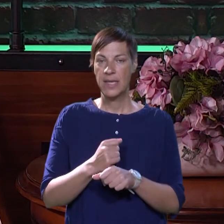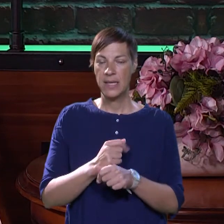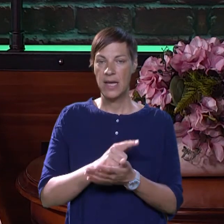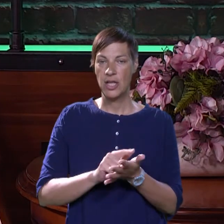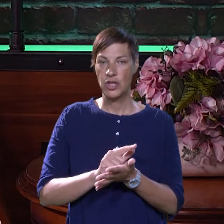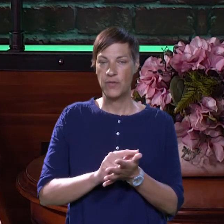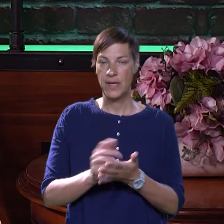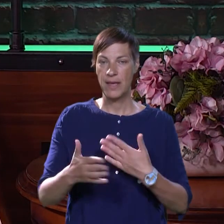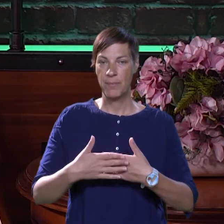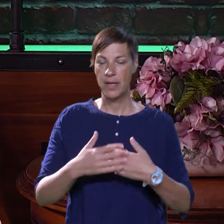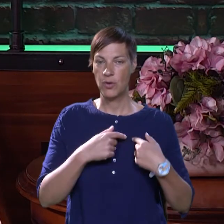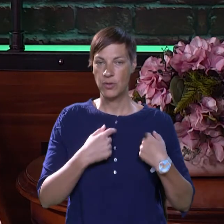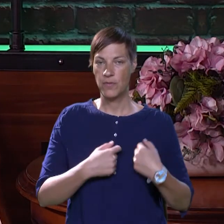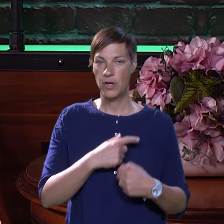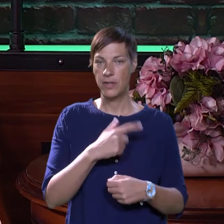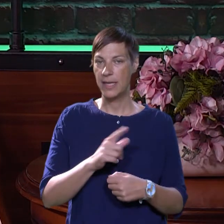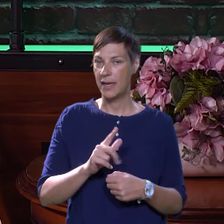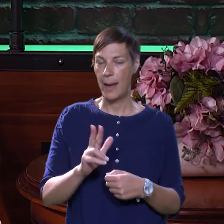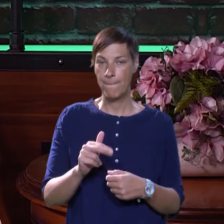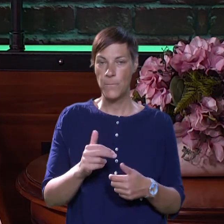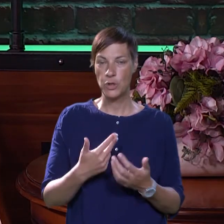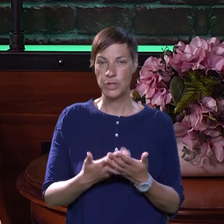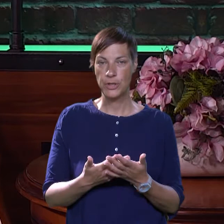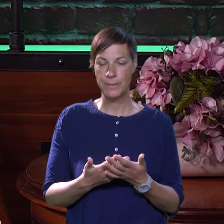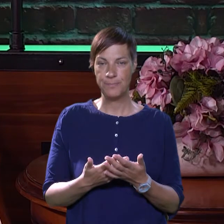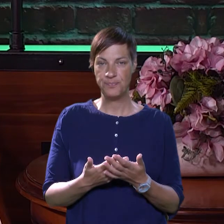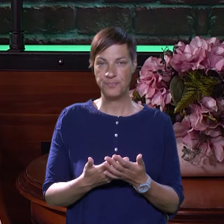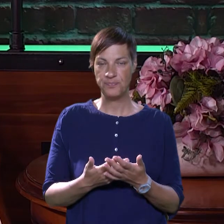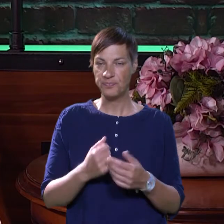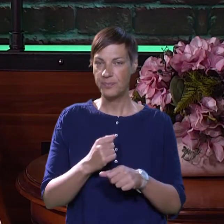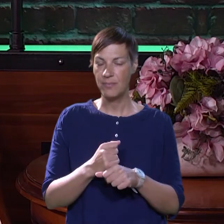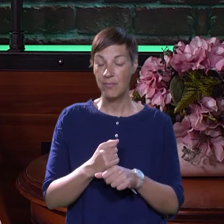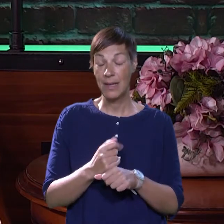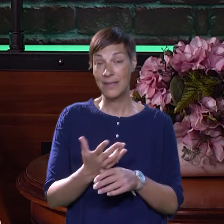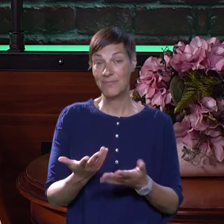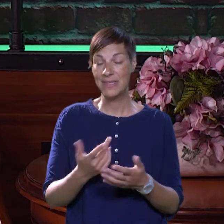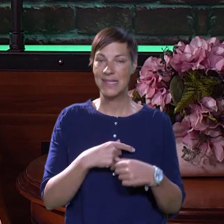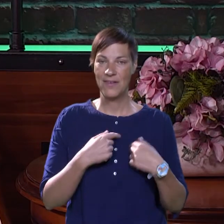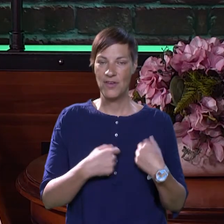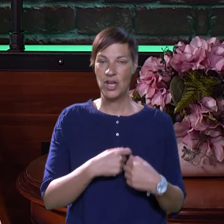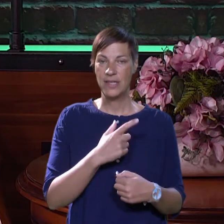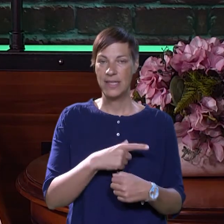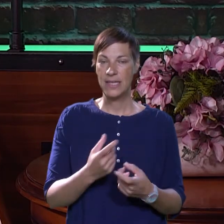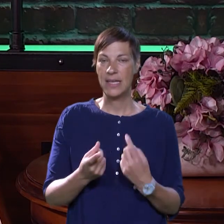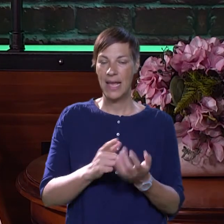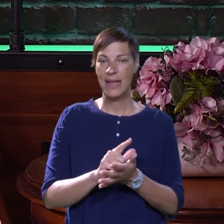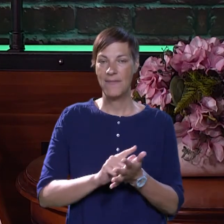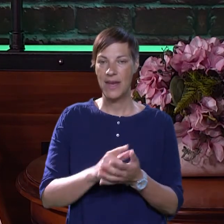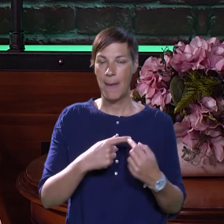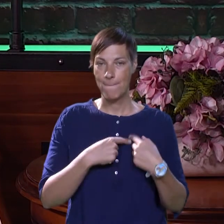Radno vrijeme kod volontera ne postoji, zato što nije radno, mislim, volontiranje. Ali